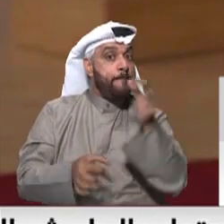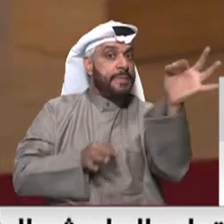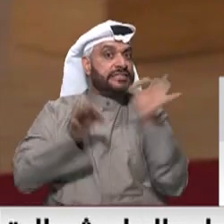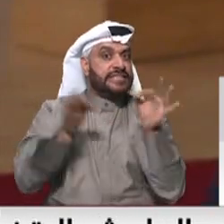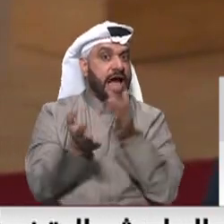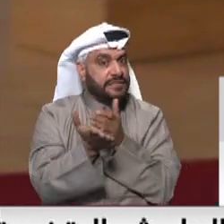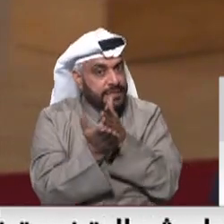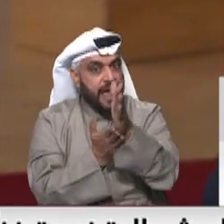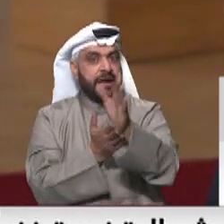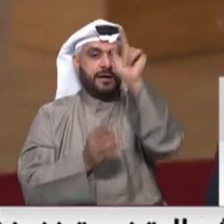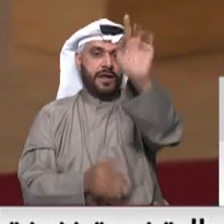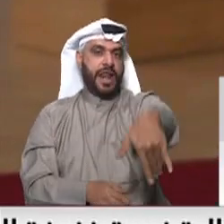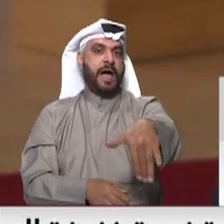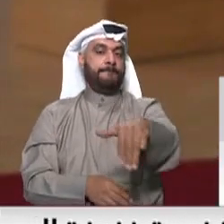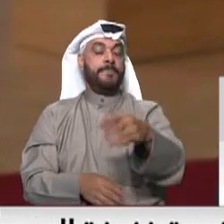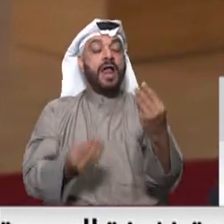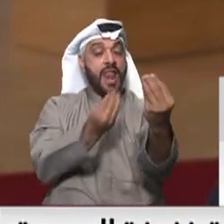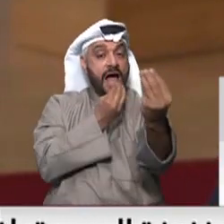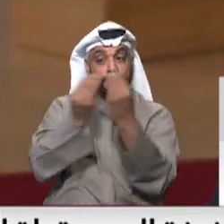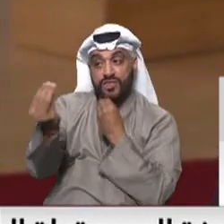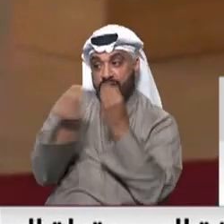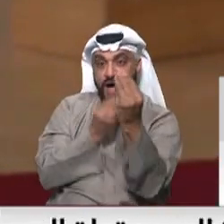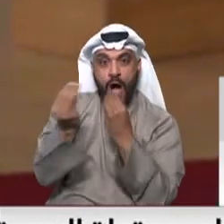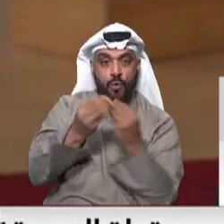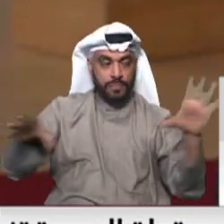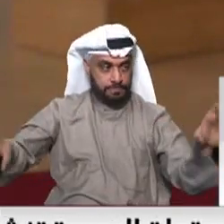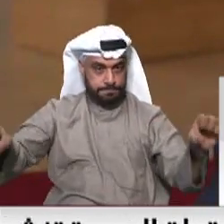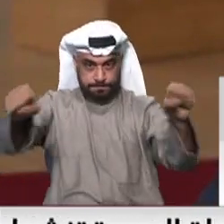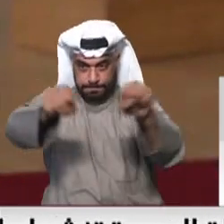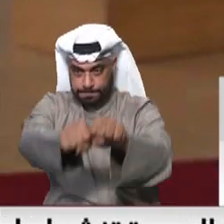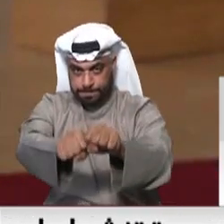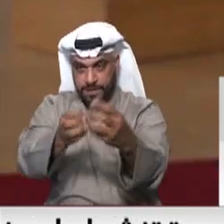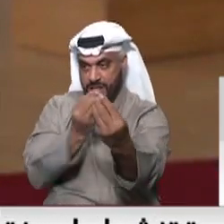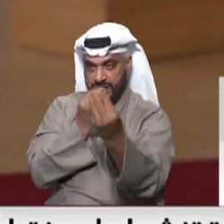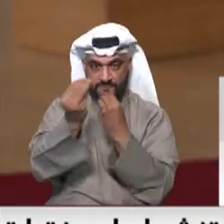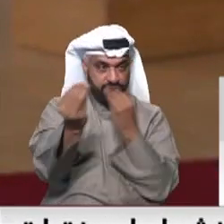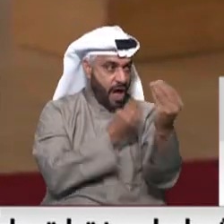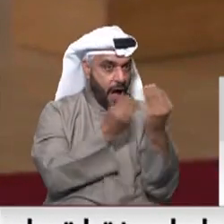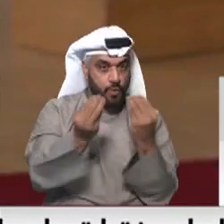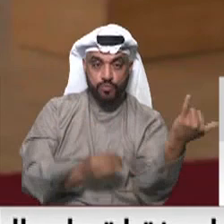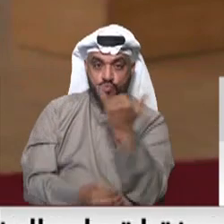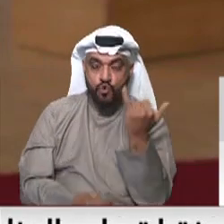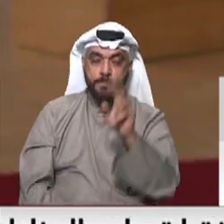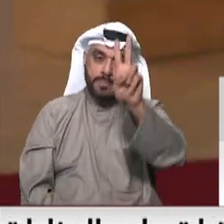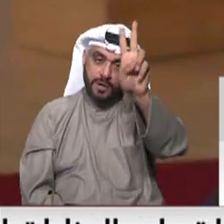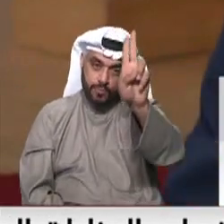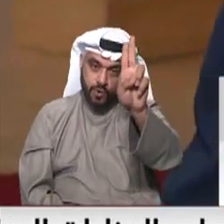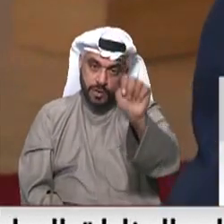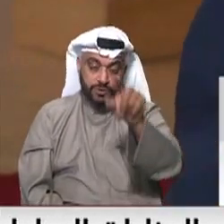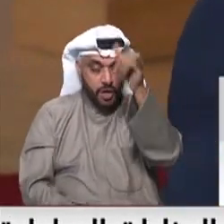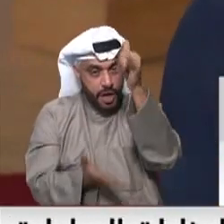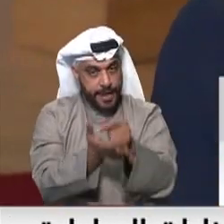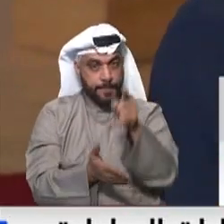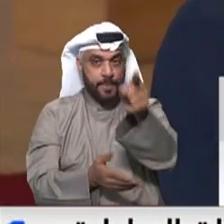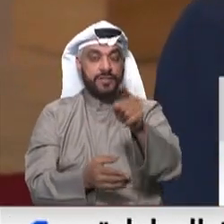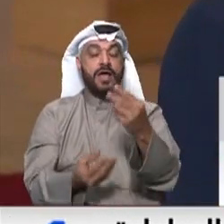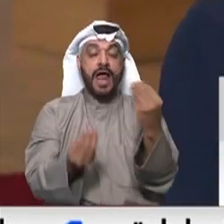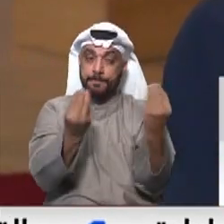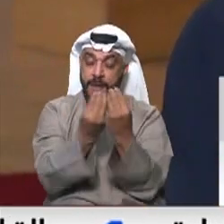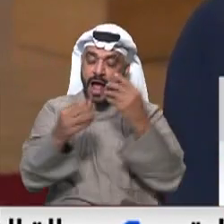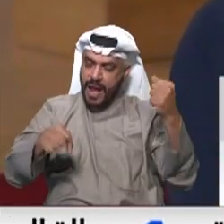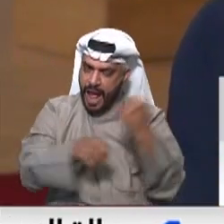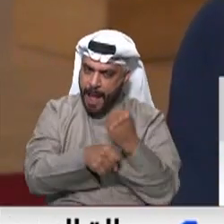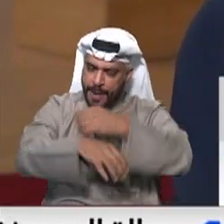بالنهاية الجلوس للتفاوض. الأمم المتحدة هي المظلة المثالية، وينبغي لنا العمل سويا من